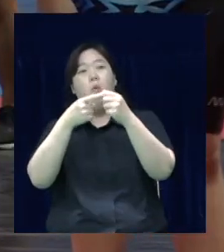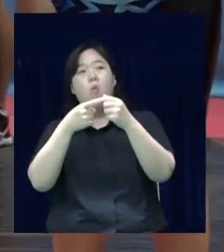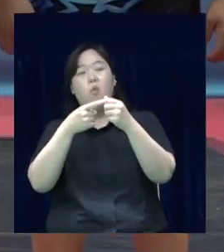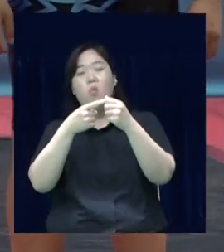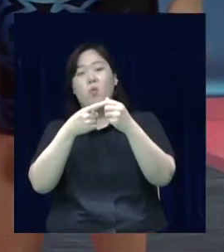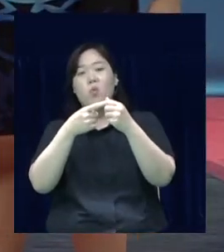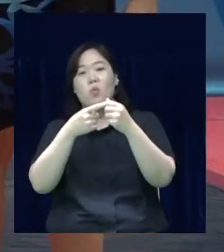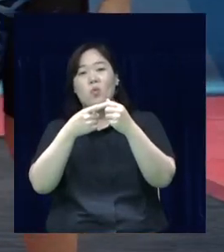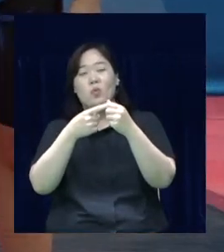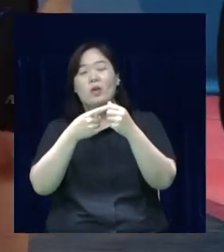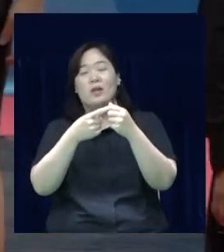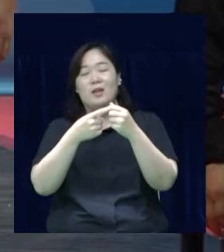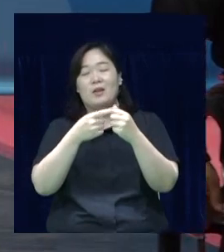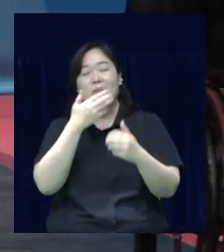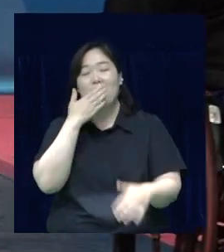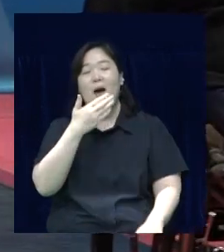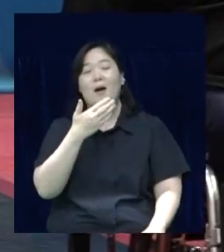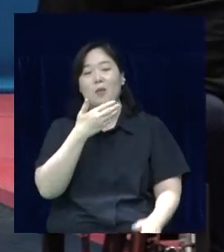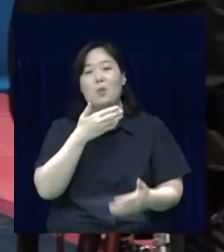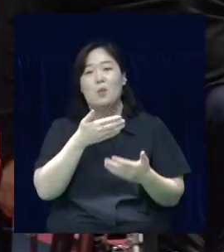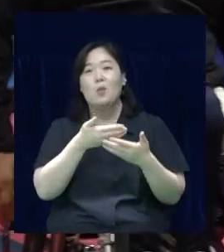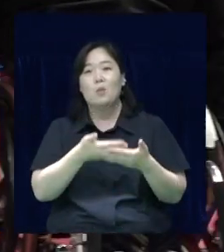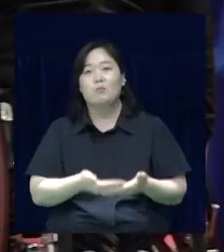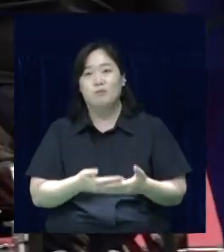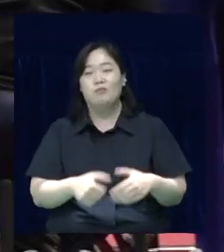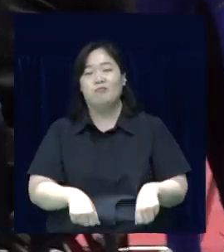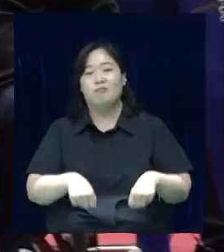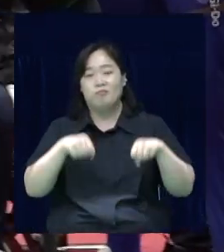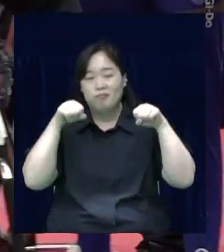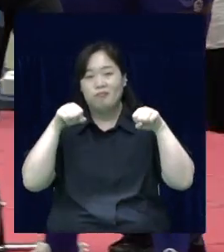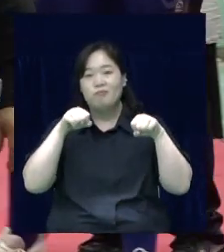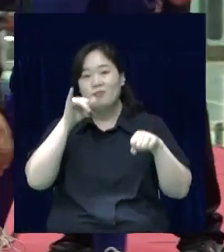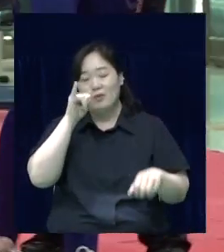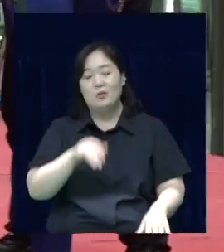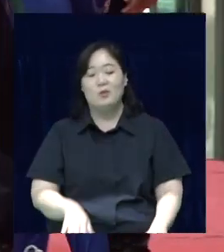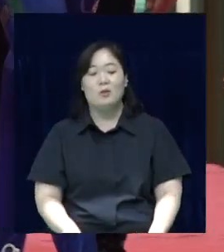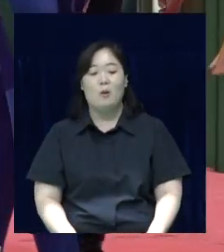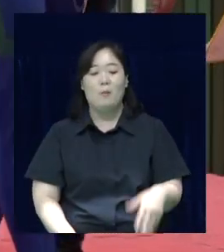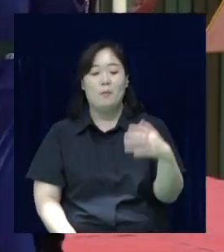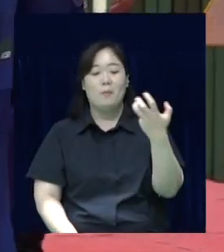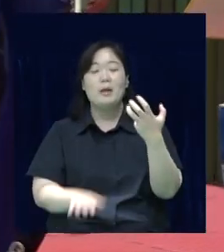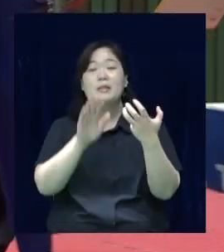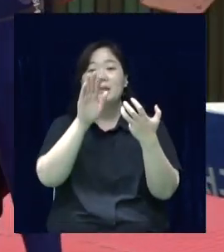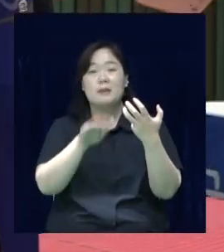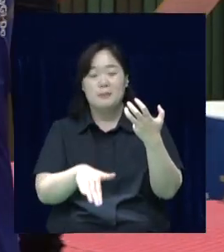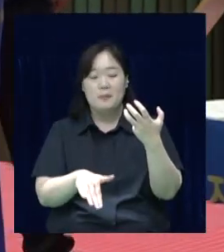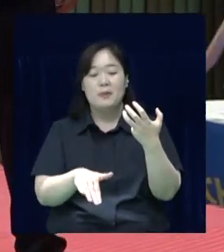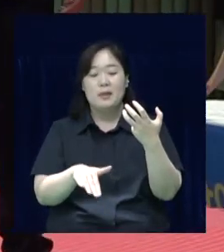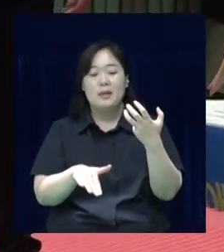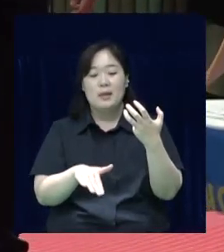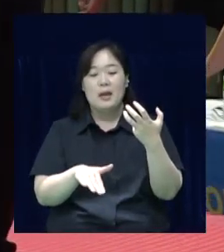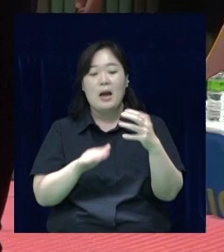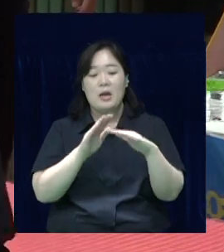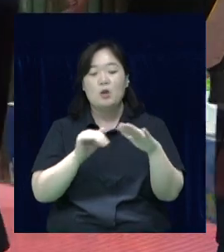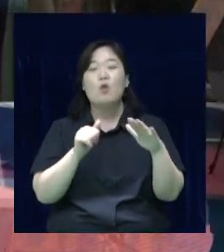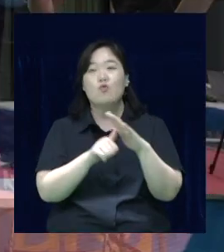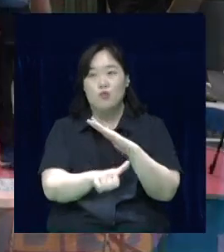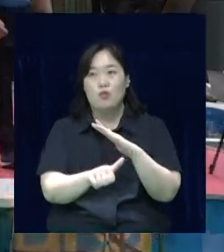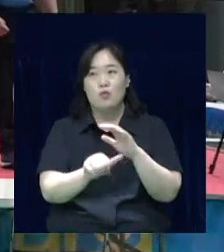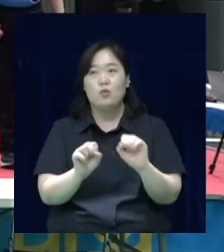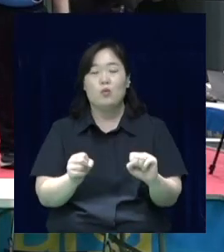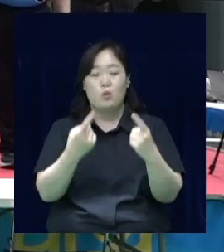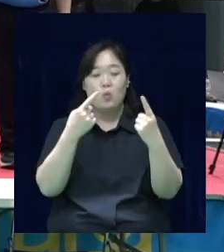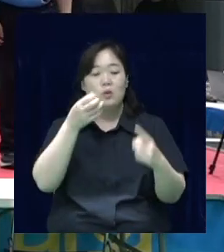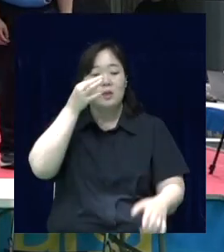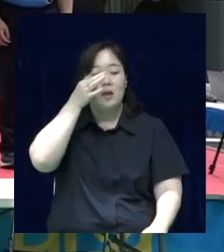지금 신청해 놓은 상태입니다. 그렇습니다. 자, 그리고 뭐 이제 80kg 이하에 있는 체급의 선수들의 모습도 보여지고